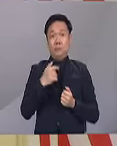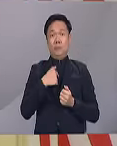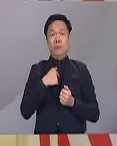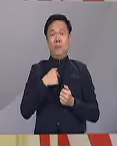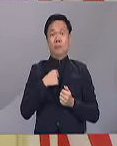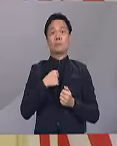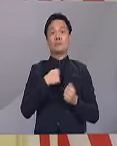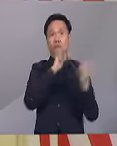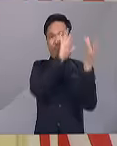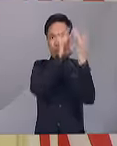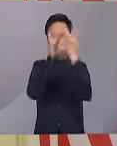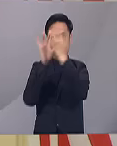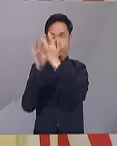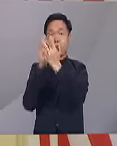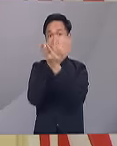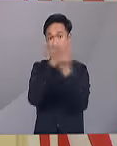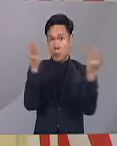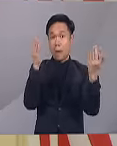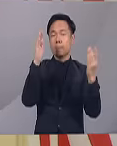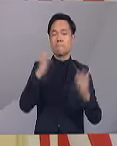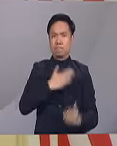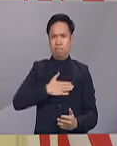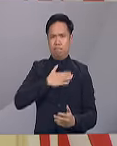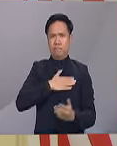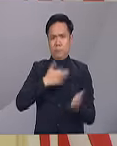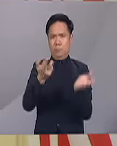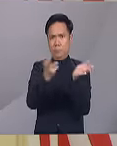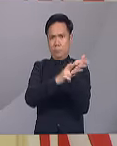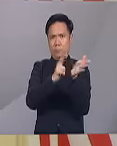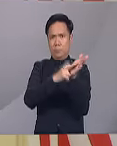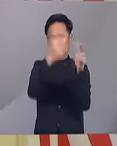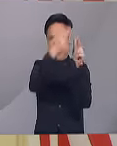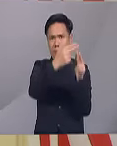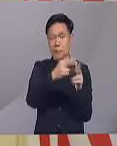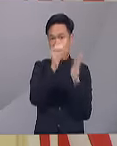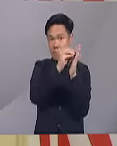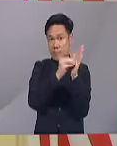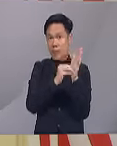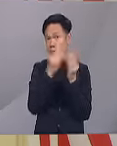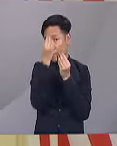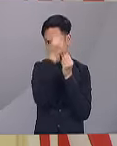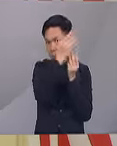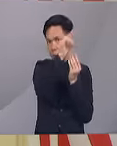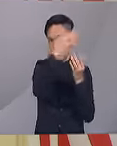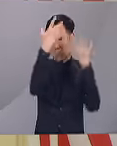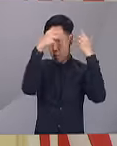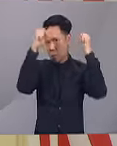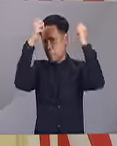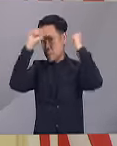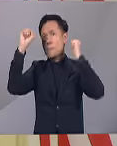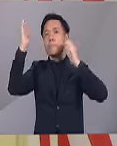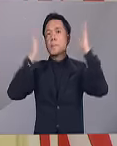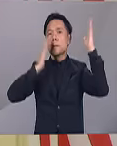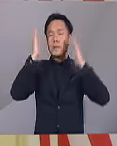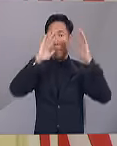rakyat kita yang berada di luar negara untuk mendaftar, memaklumkan kepada pejabat-pejabat kedutaan. Ini seperti